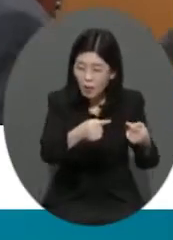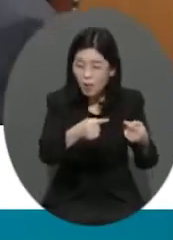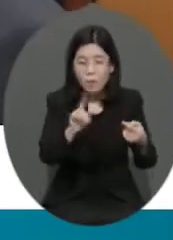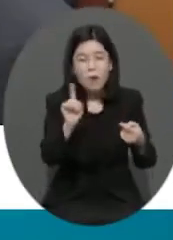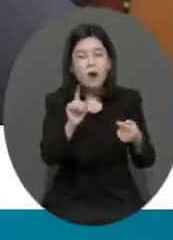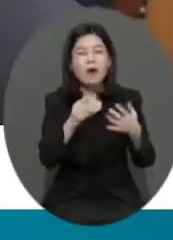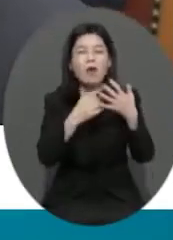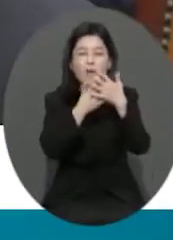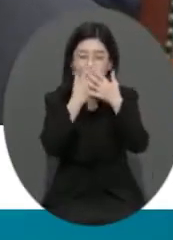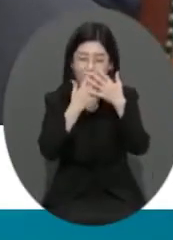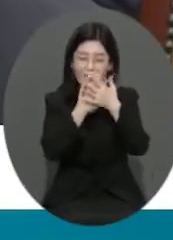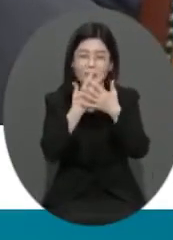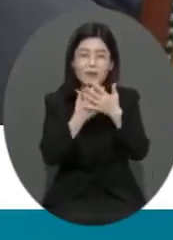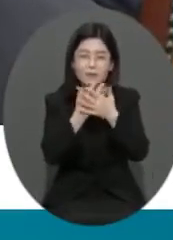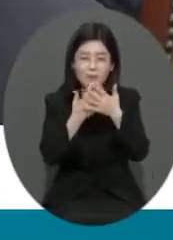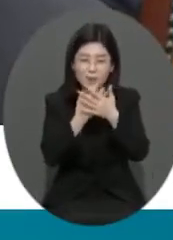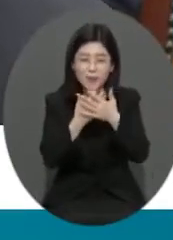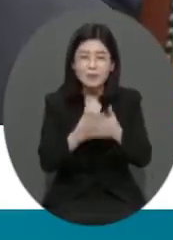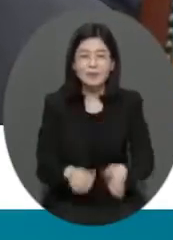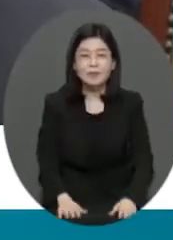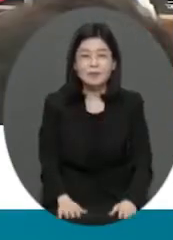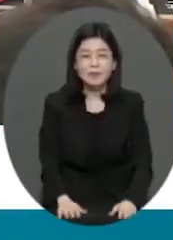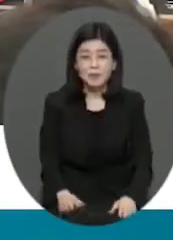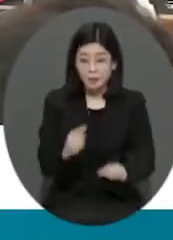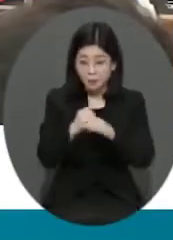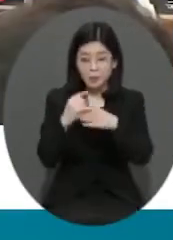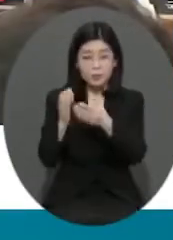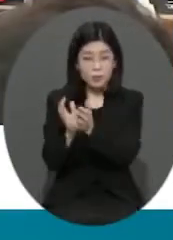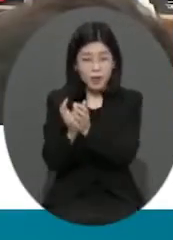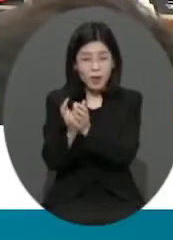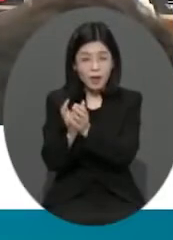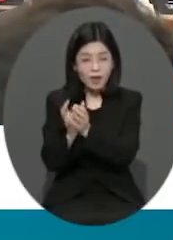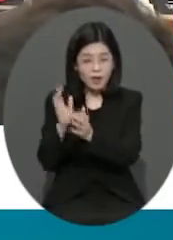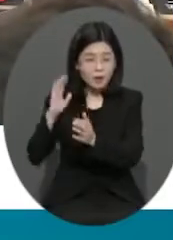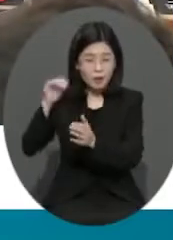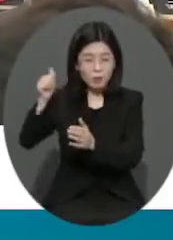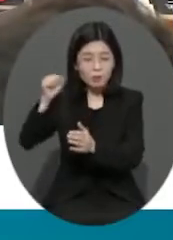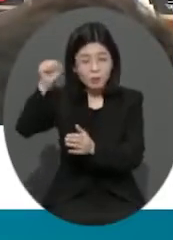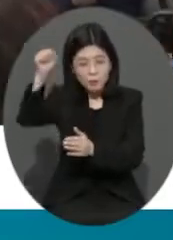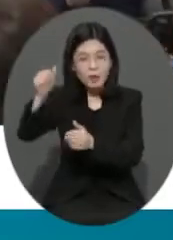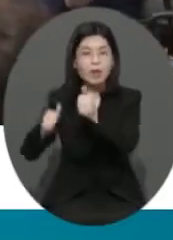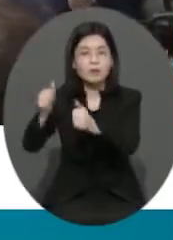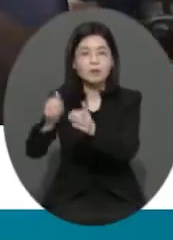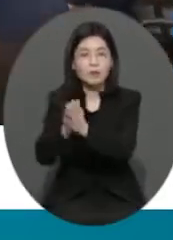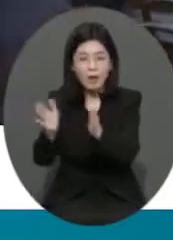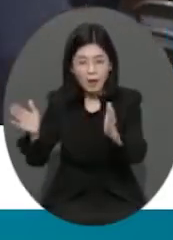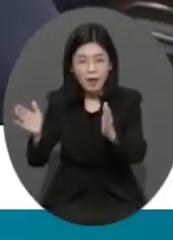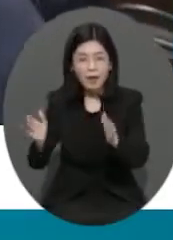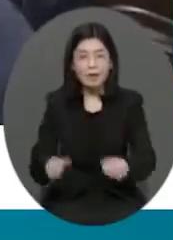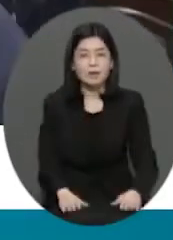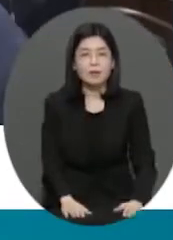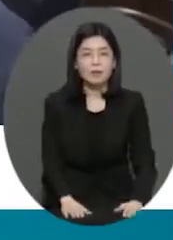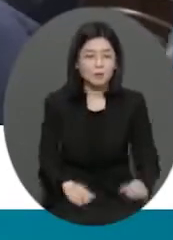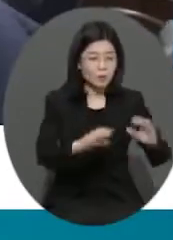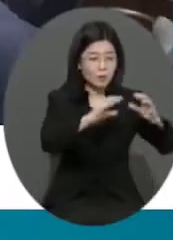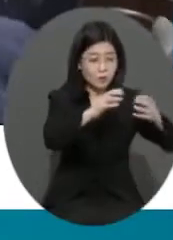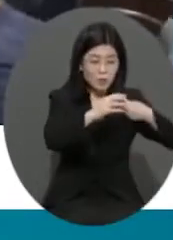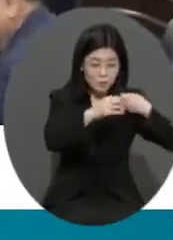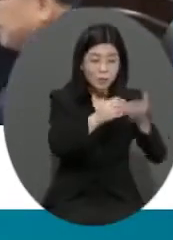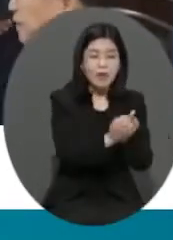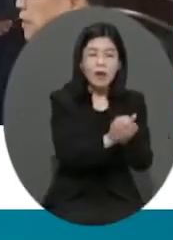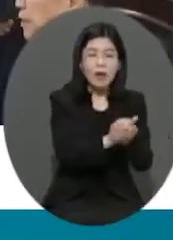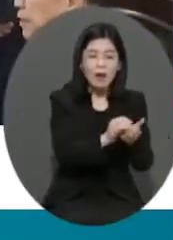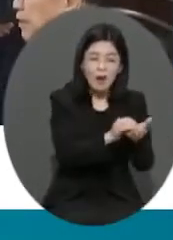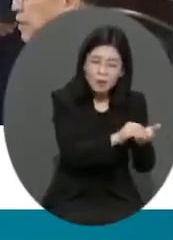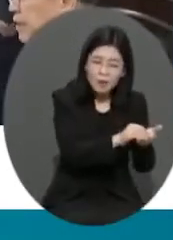경우는 경선 이미 시작이 되었고 그리고 국민의 힘 쪽으로 가기에는 본인의 이제 명확한 색깔이나 아 그리고 비전 같은